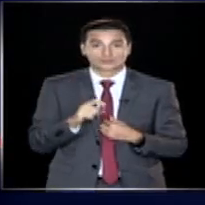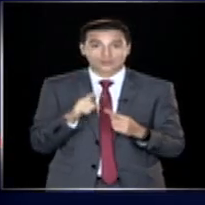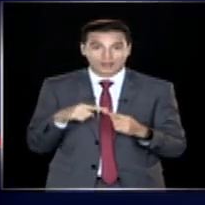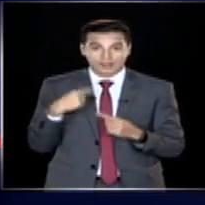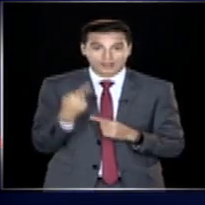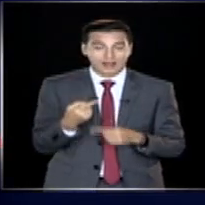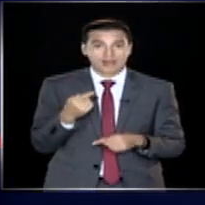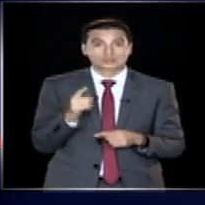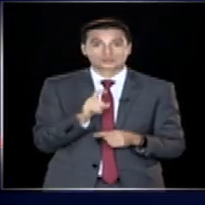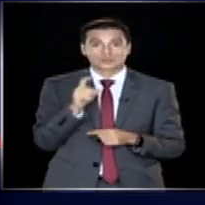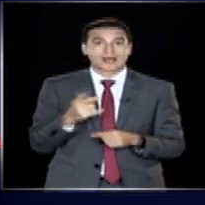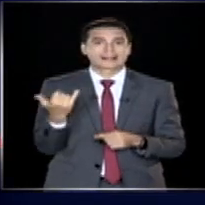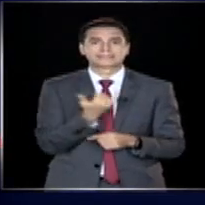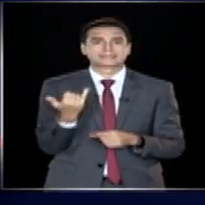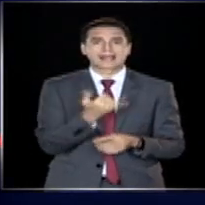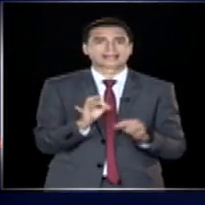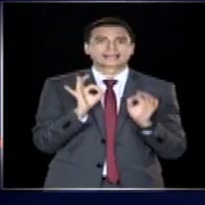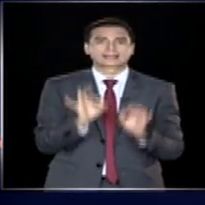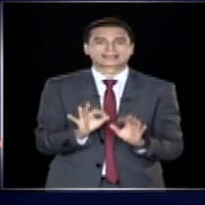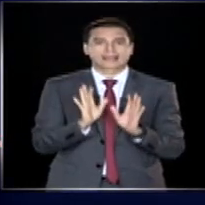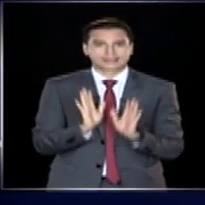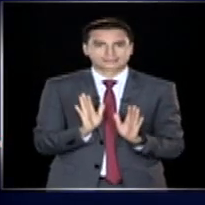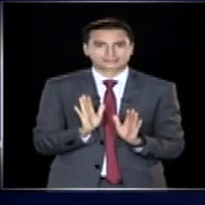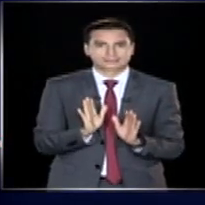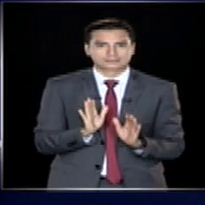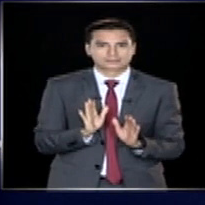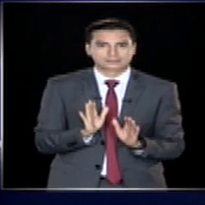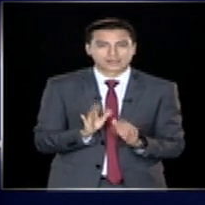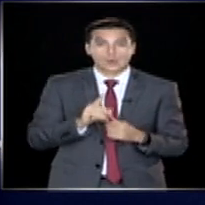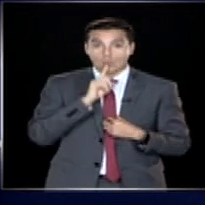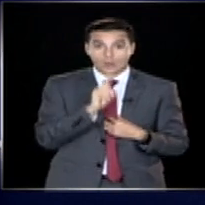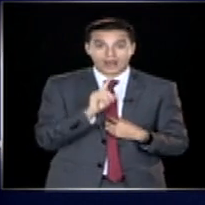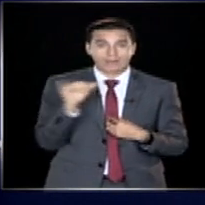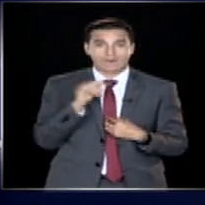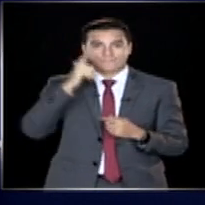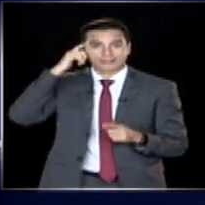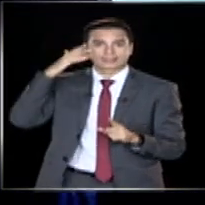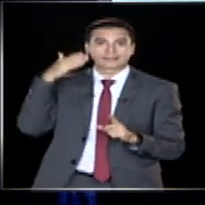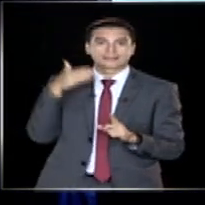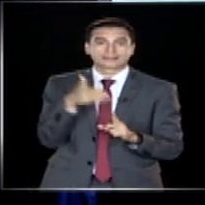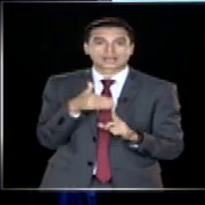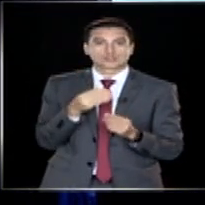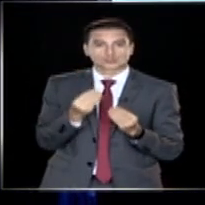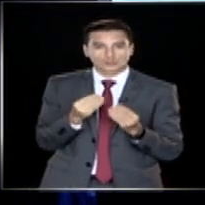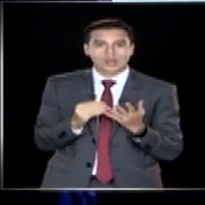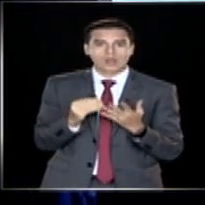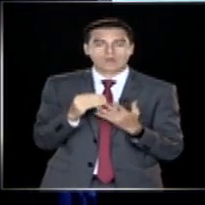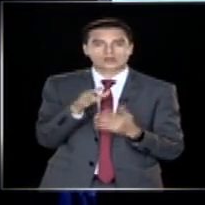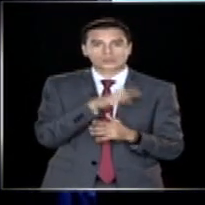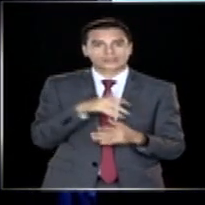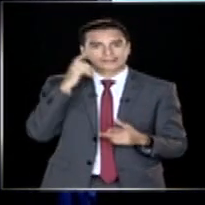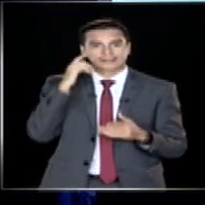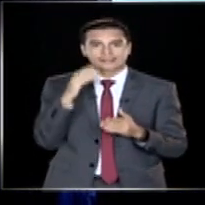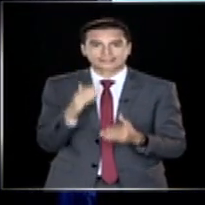السؤال اللي جاي سؤال سهل جدا ولكن محتاج شوية تركيز